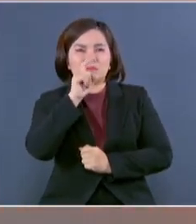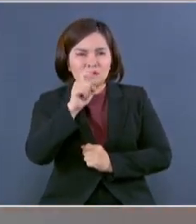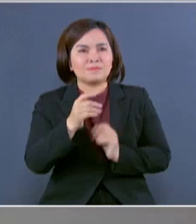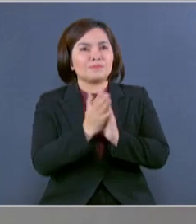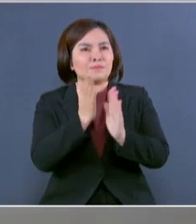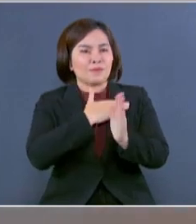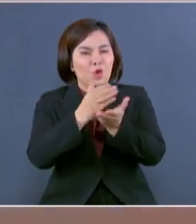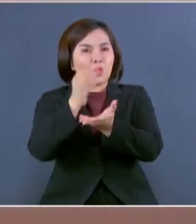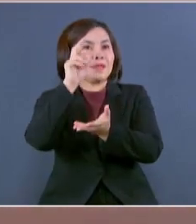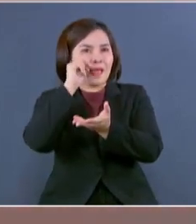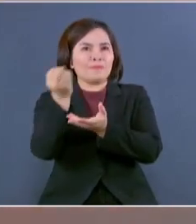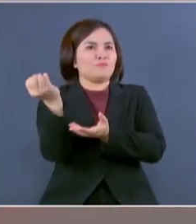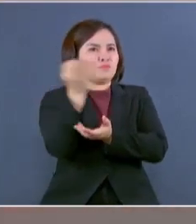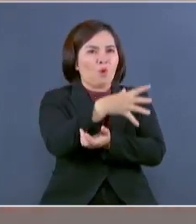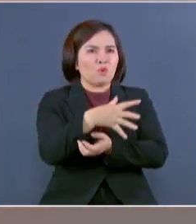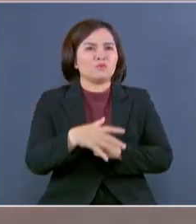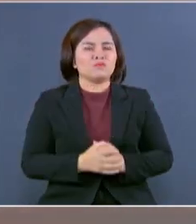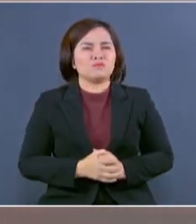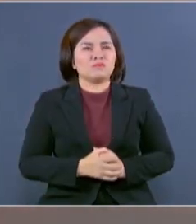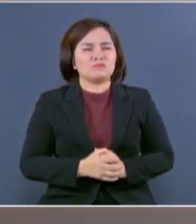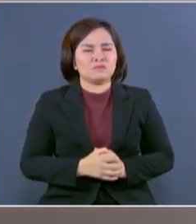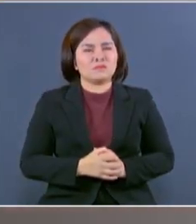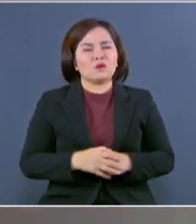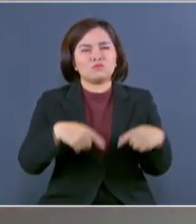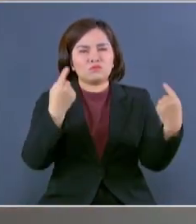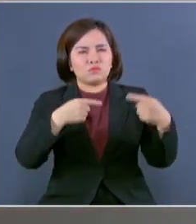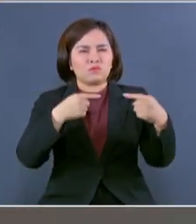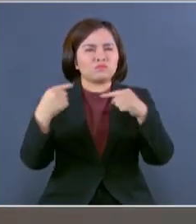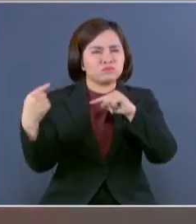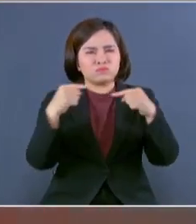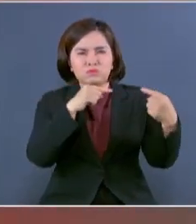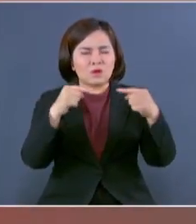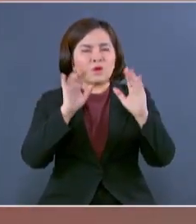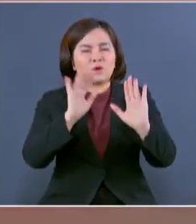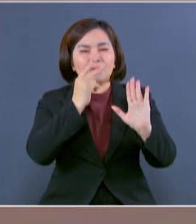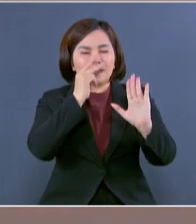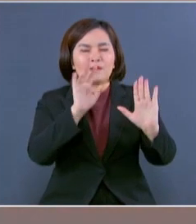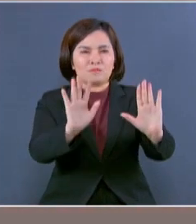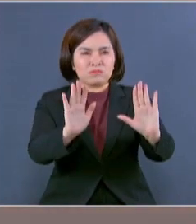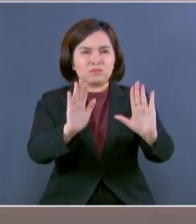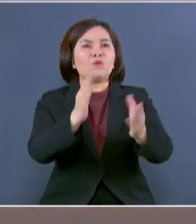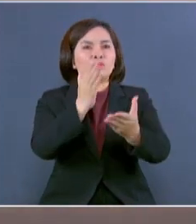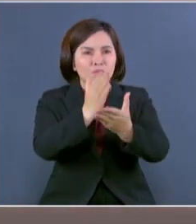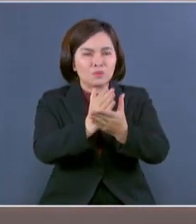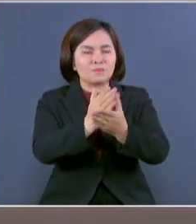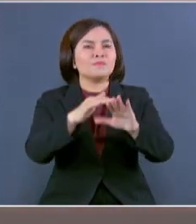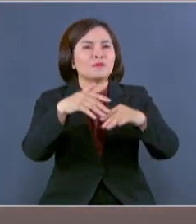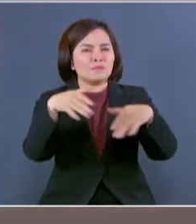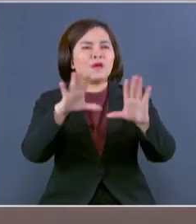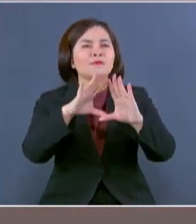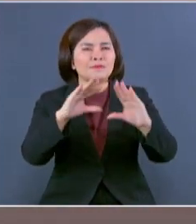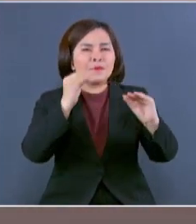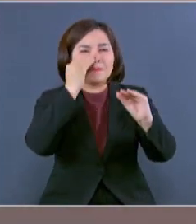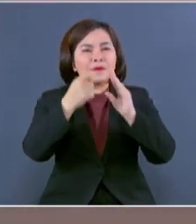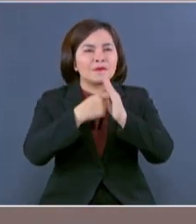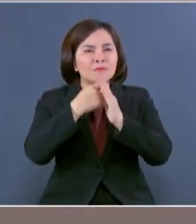พระท่านจะปาขวดน้ำใส่เนี่ยนะครับหลังจากนั้นก็มีการโต้เถียงกันไปมาจนผู้เห็นเหตุการณ์เข้ามาห้ามแล้วก็ให้แยกย้ายกันเพราะเกร